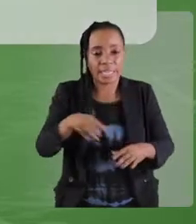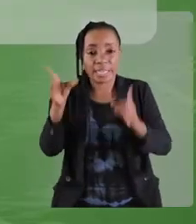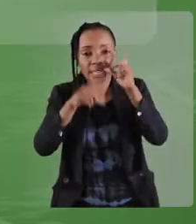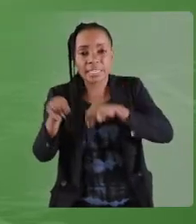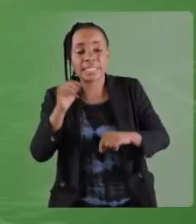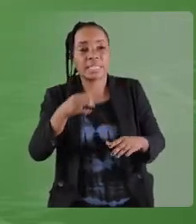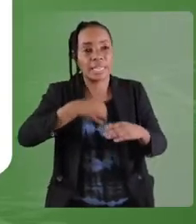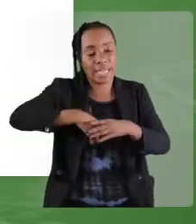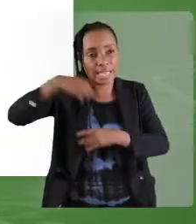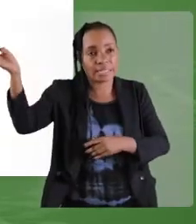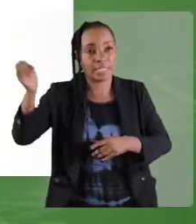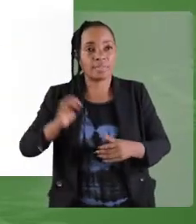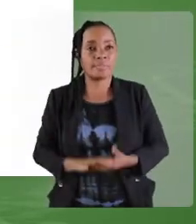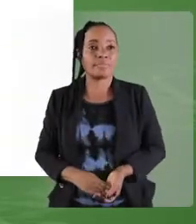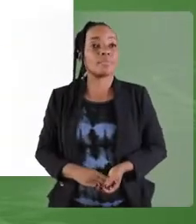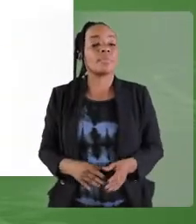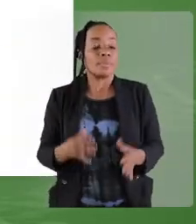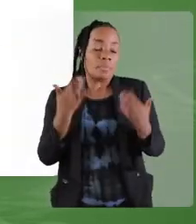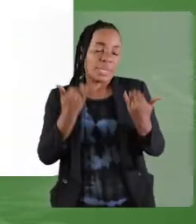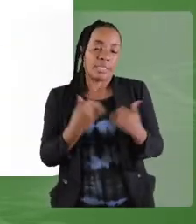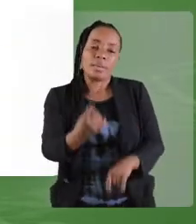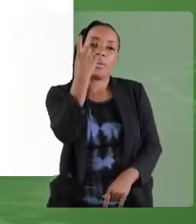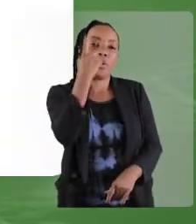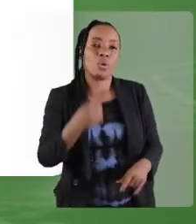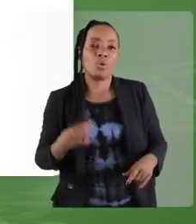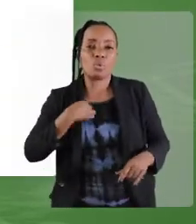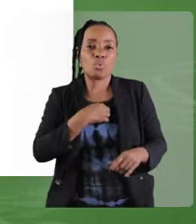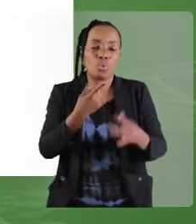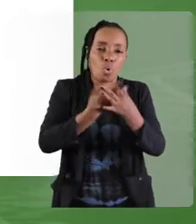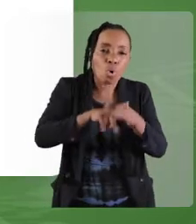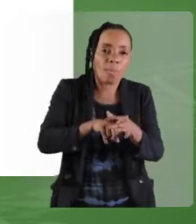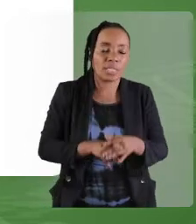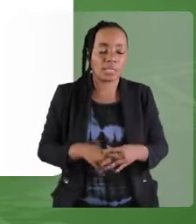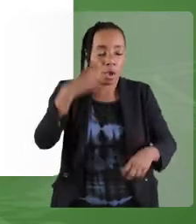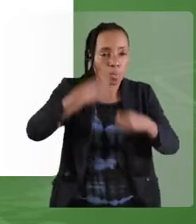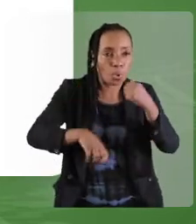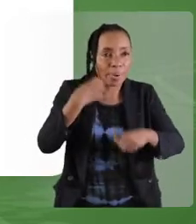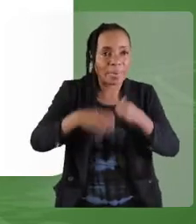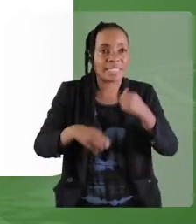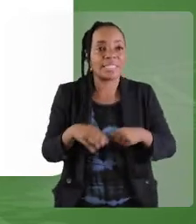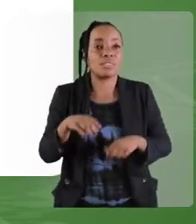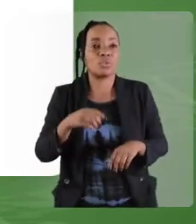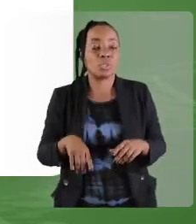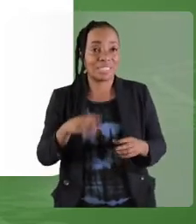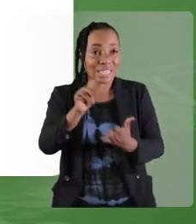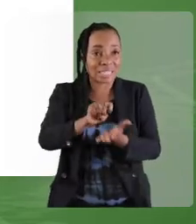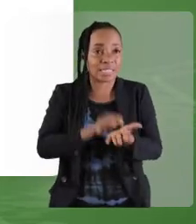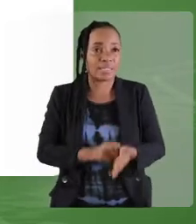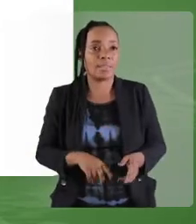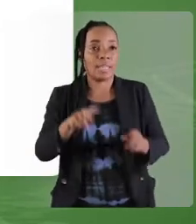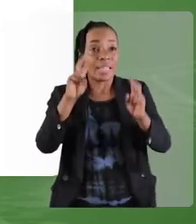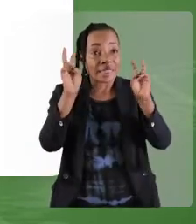externe. Pour démarrer donc, grand 1, problématique du texte.